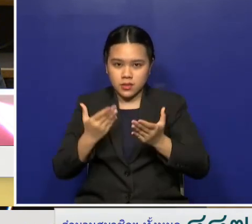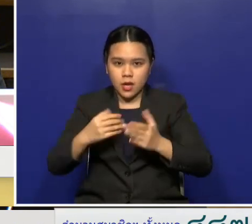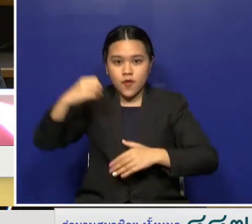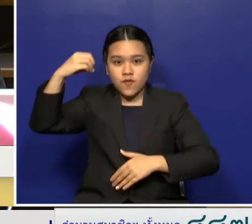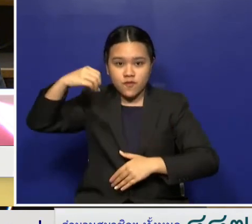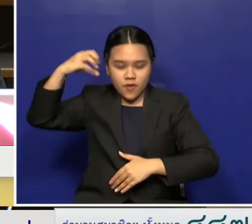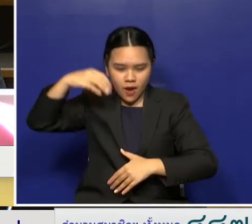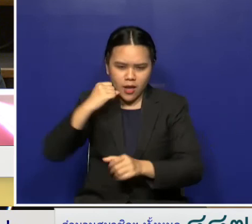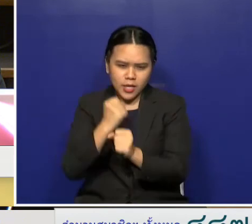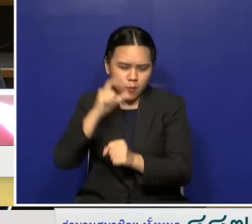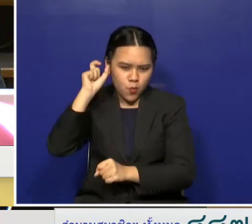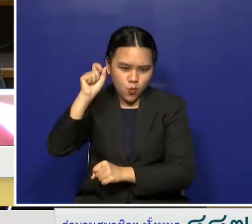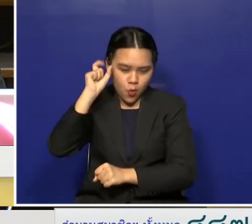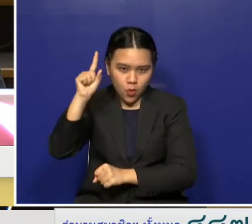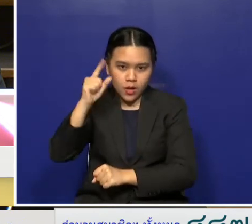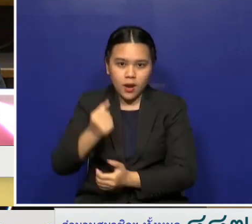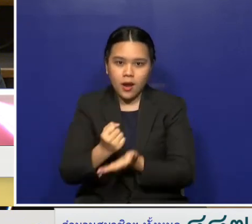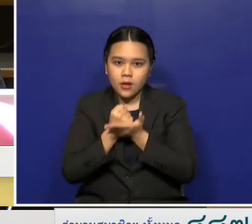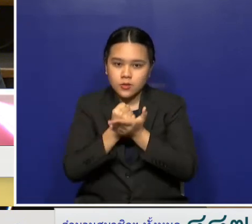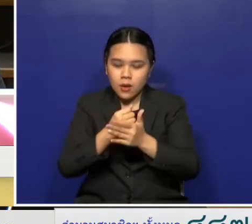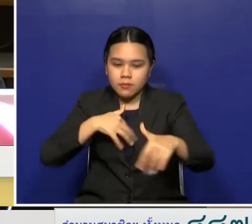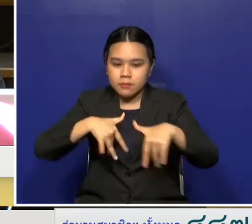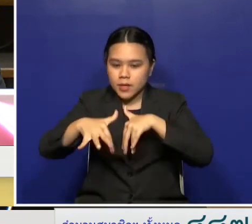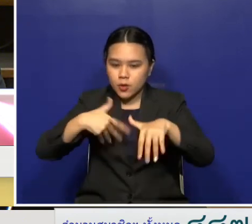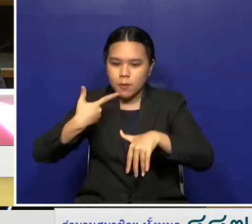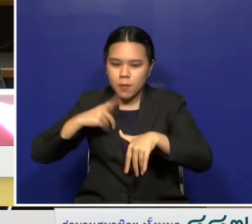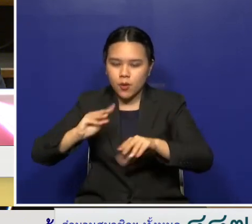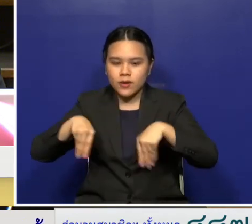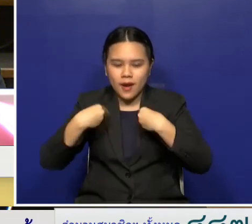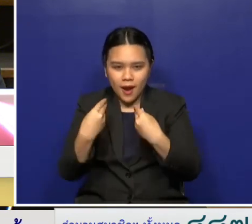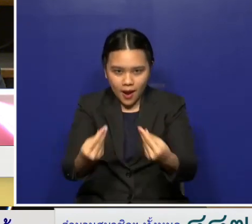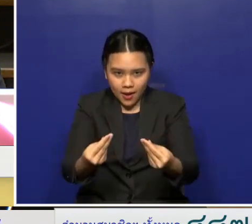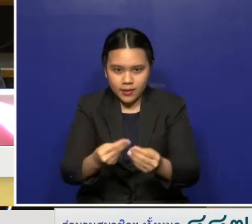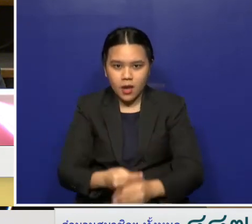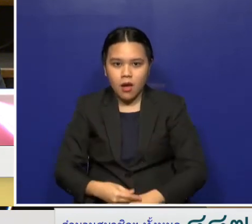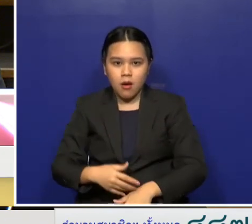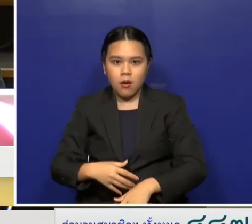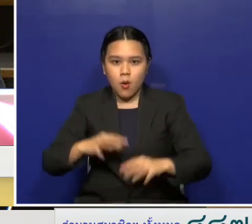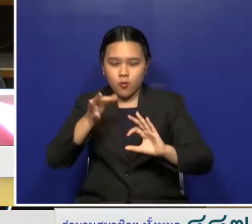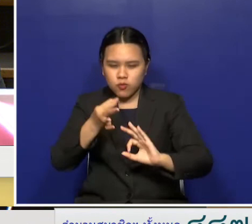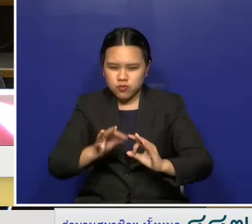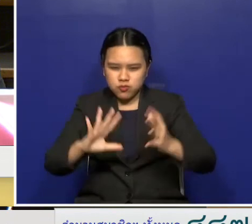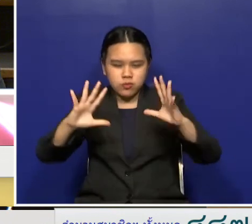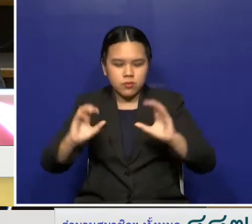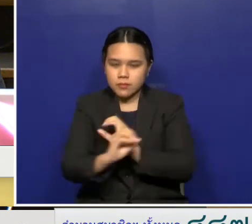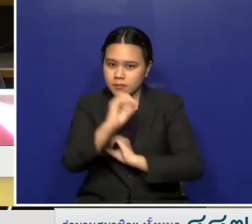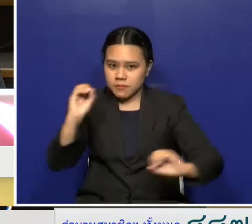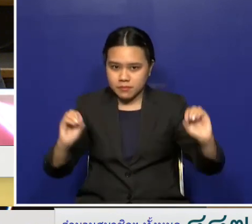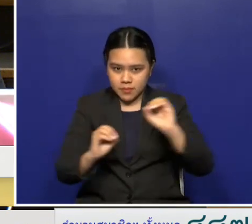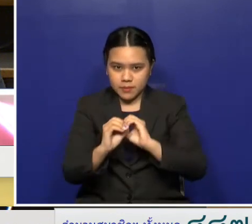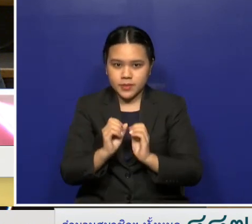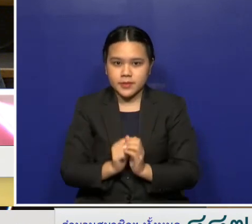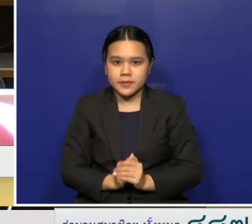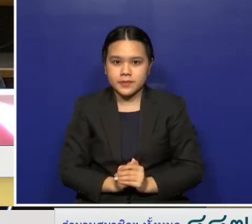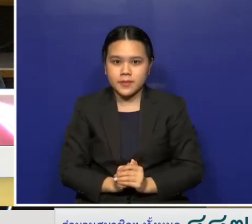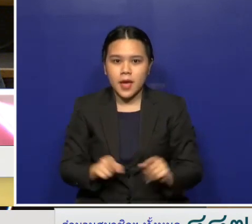ยการเด้งดวนเพื่ประโยชนสสุกับพี่น้ประชนจะไมไดเกิดอประเทศไฟให่ดังที่ผมได้นำภา